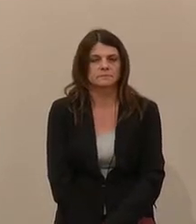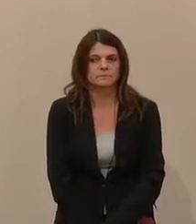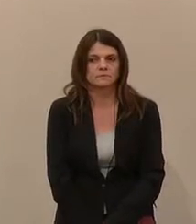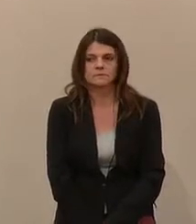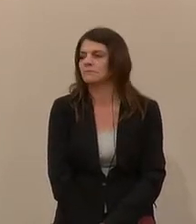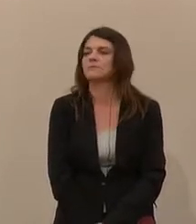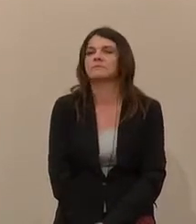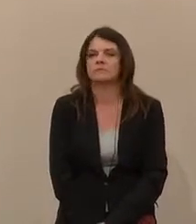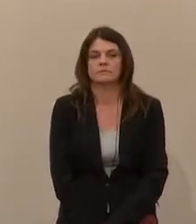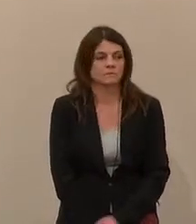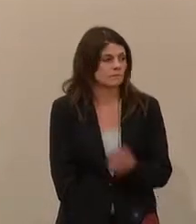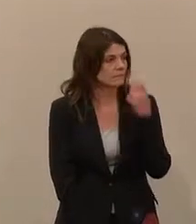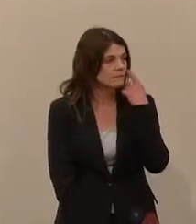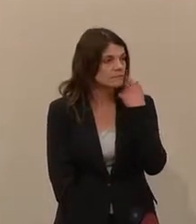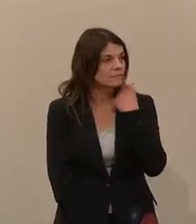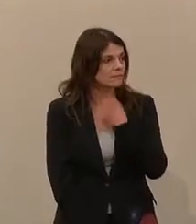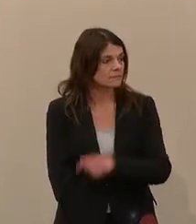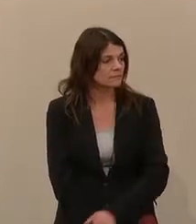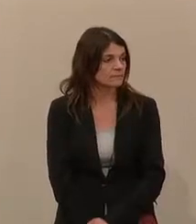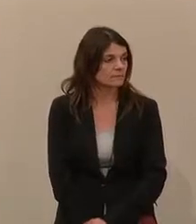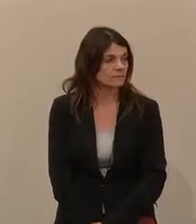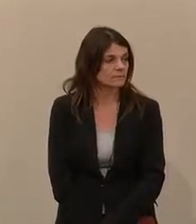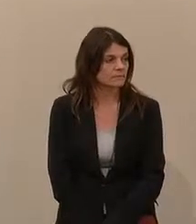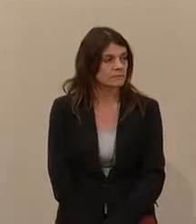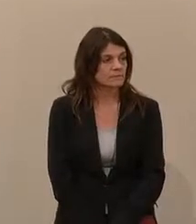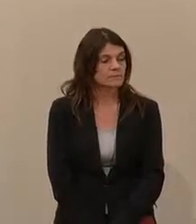So Martin Engelberg, er ist Sprecher für internationale Entwicklung bei der ÖVP.